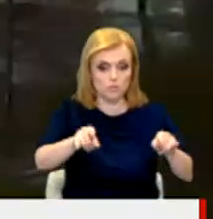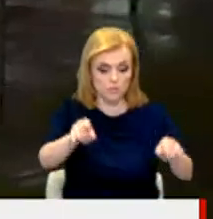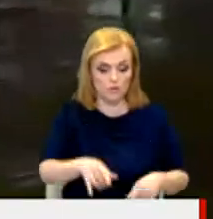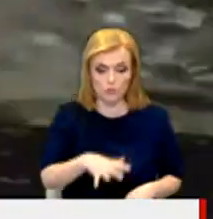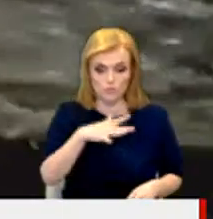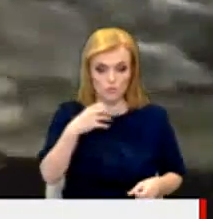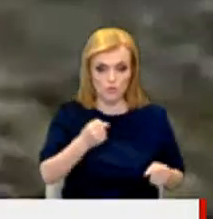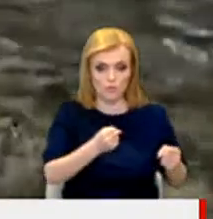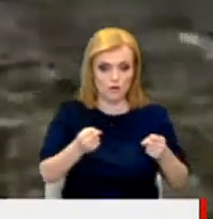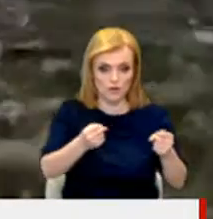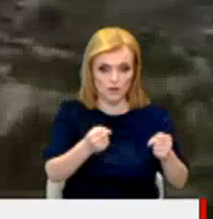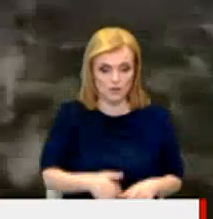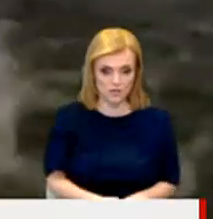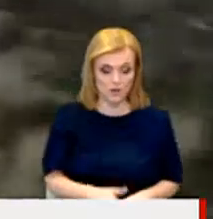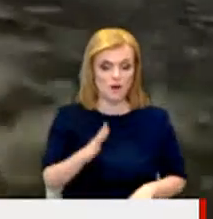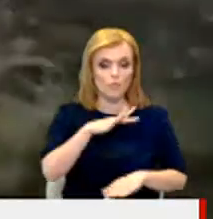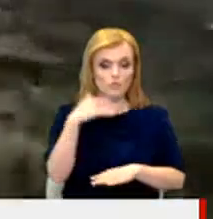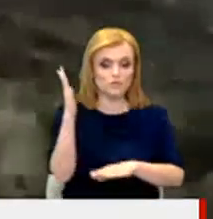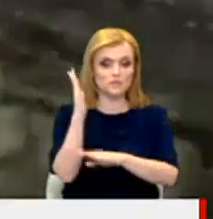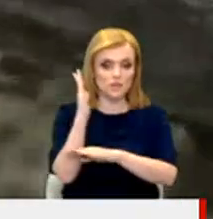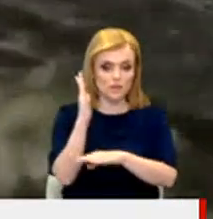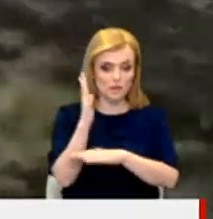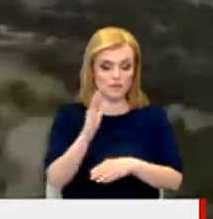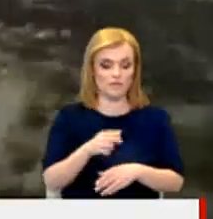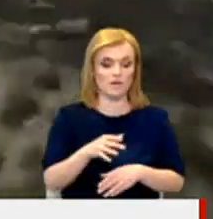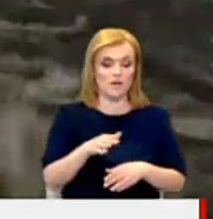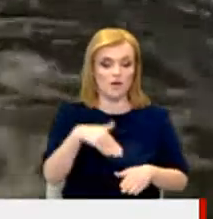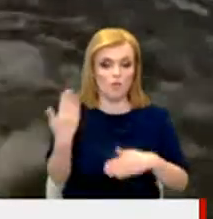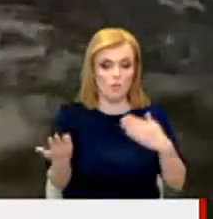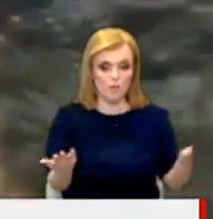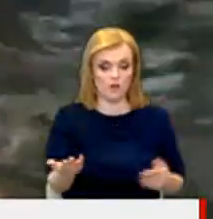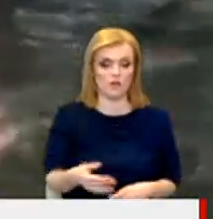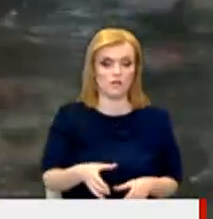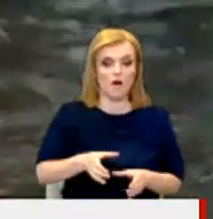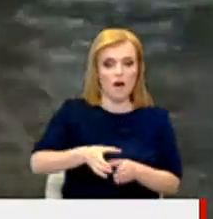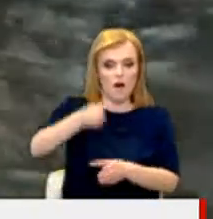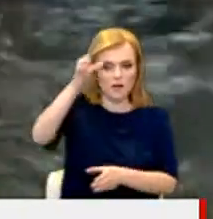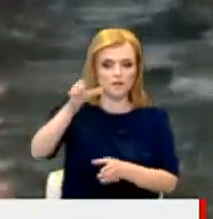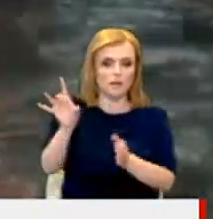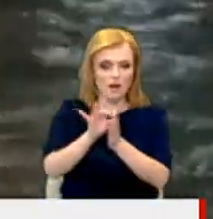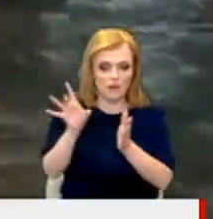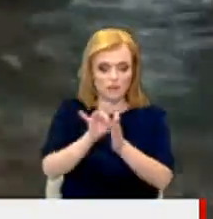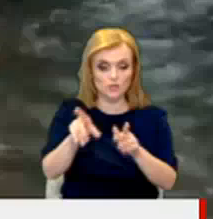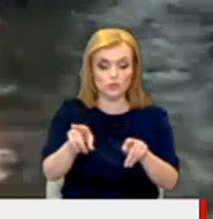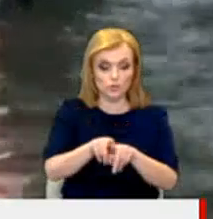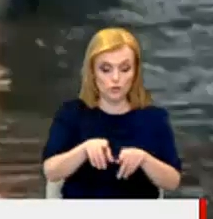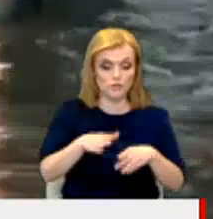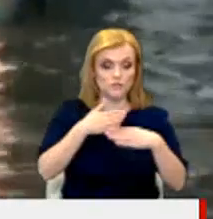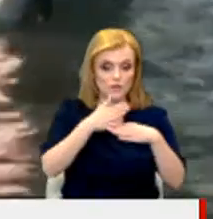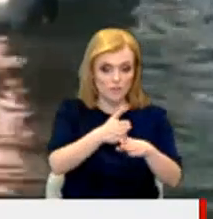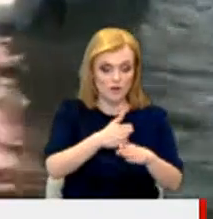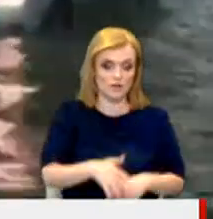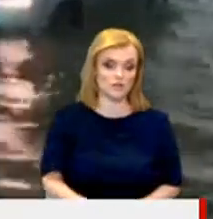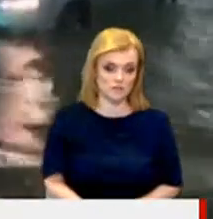din rădăcini și au culcat la pământ stâlpi de electricitate. Apa a inundat subsolurile caselor și a făcut circulația imposibilă pe o mulțime